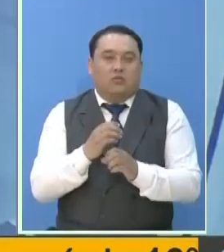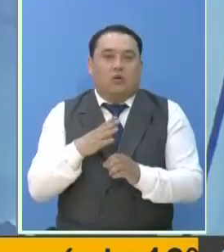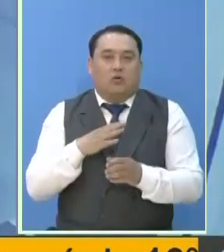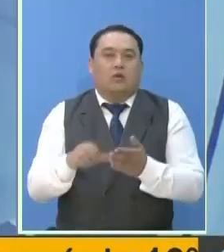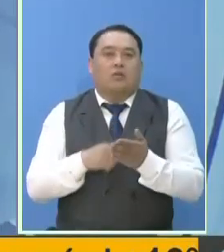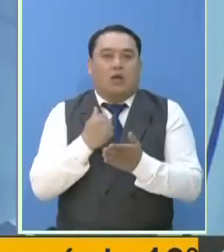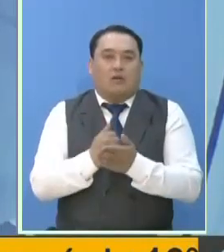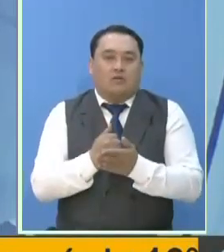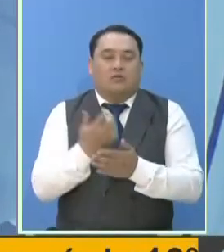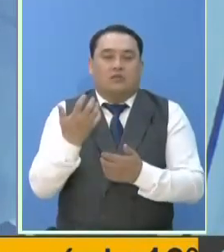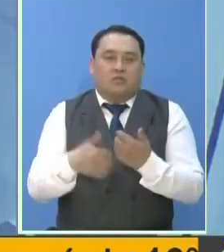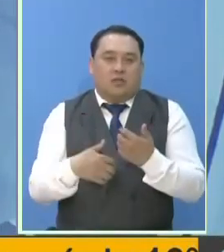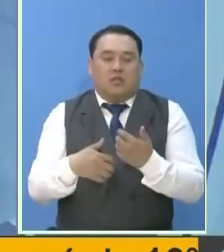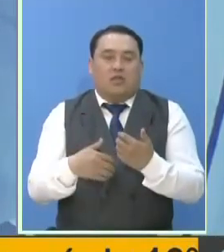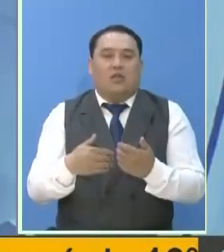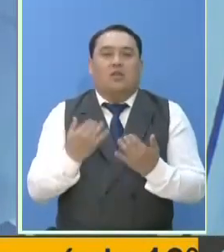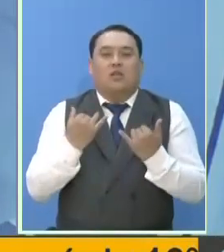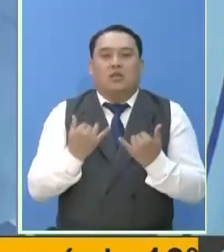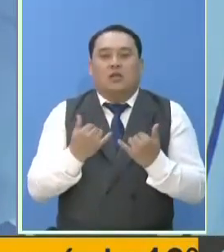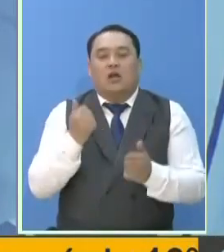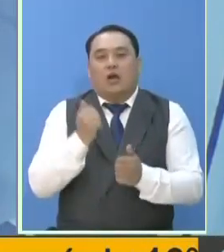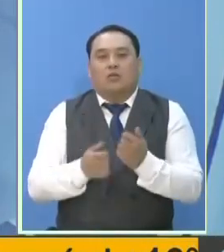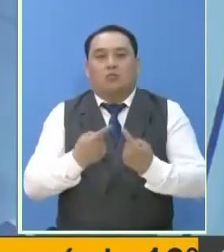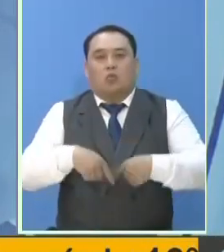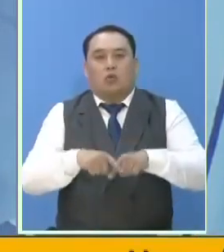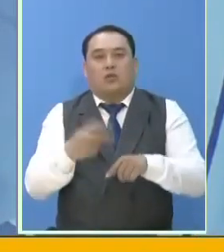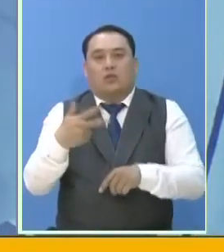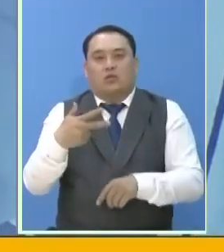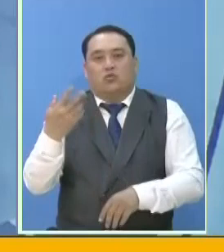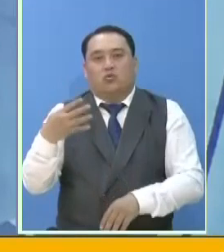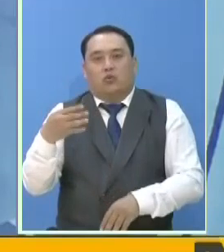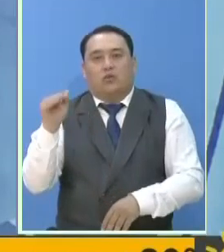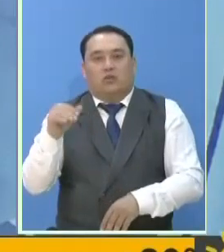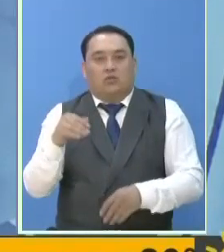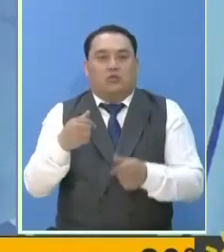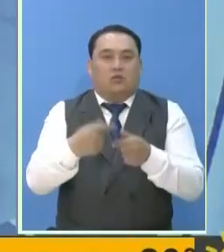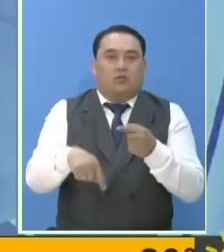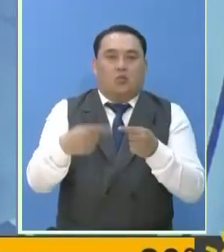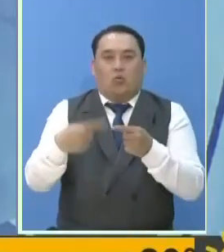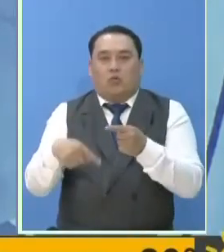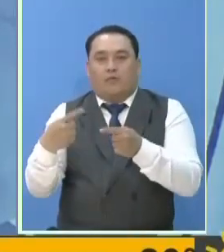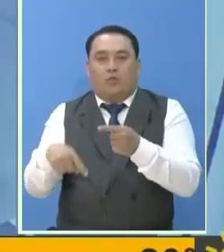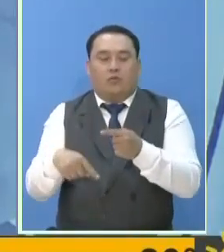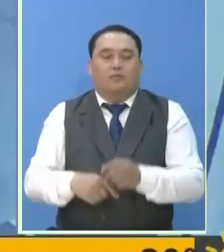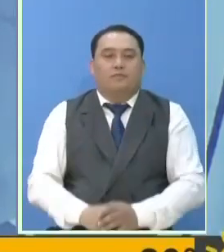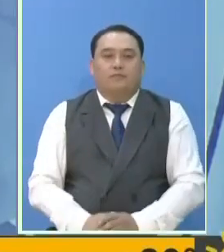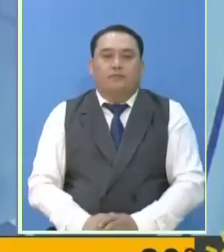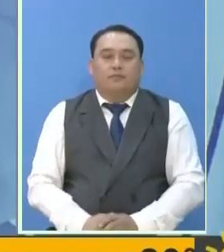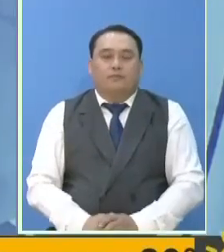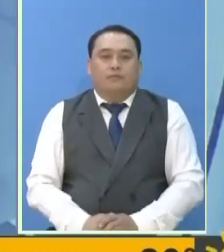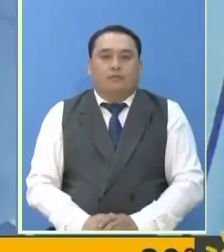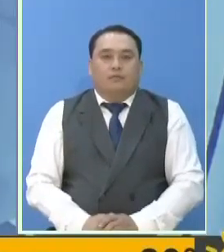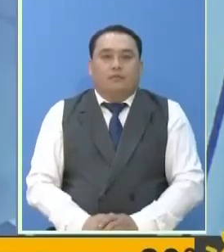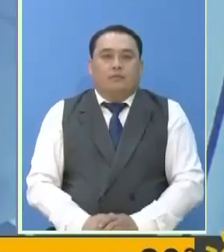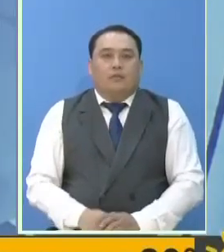основной блок и средний блок. Соответственно, в каждом блоке зарплата на 30-40 тысяч будет меньше. Помимо этого, вообще вот